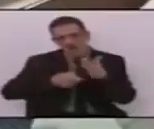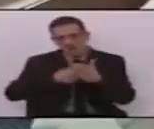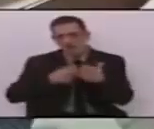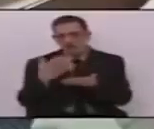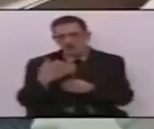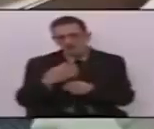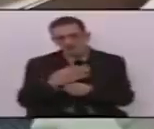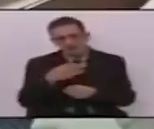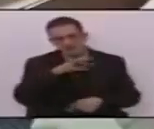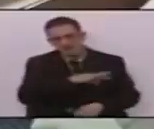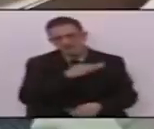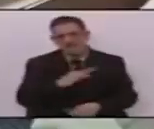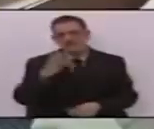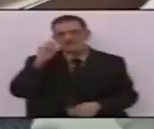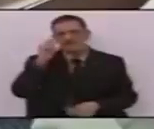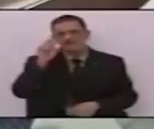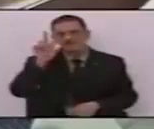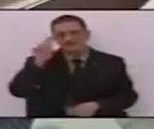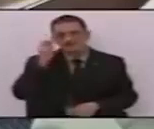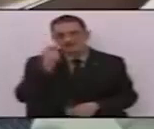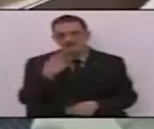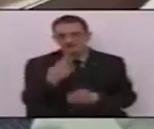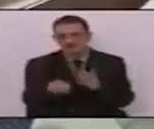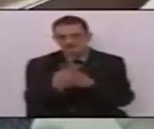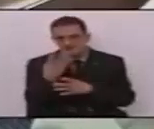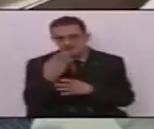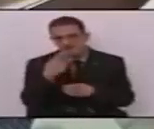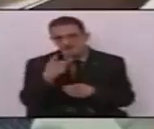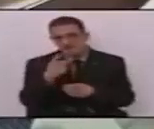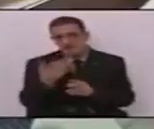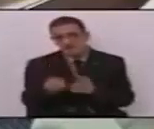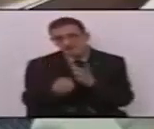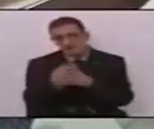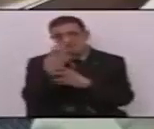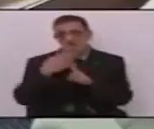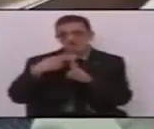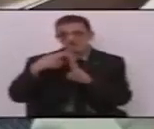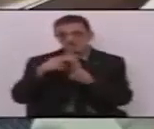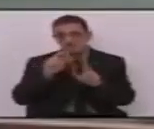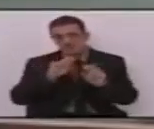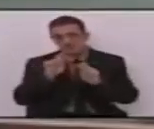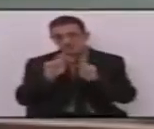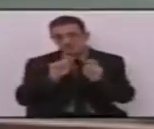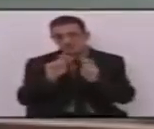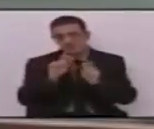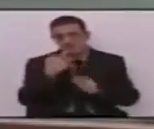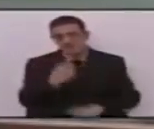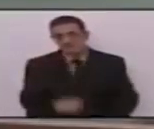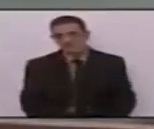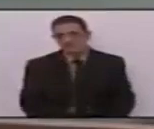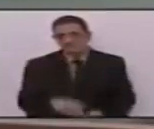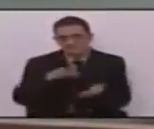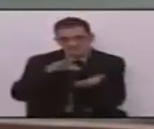بالنسبة للتيفيا. لكن بعد ما نشأنا هذه المصانع اللي هي تركيب وعطيناهم امتيازات خيالية،